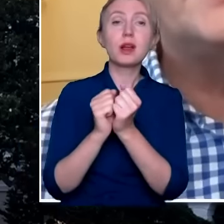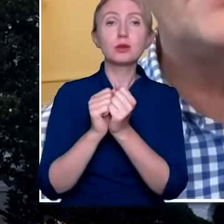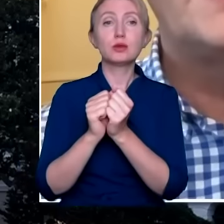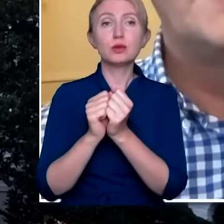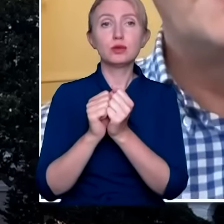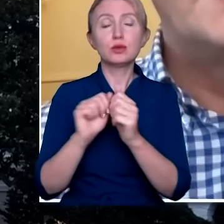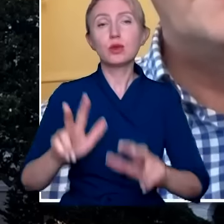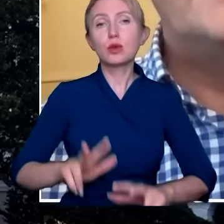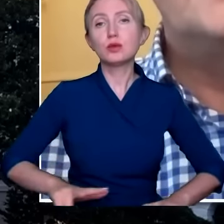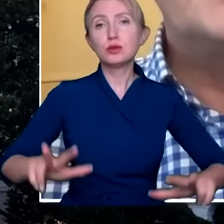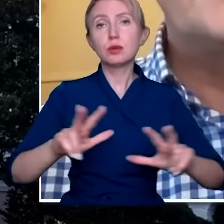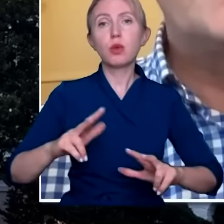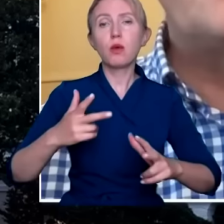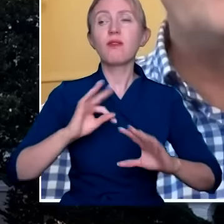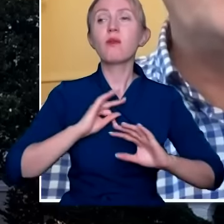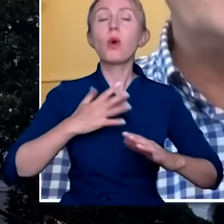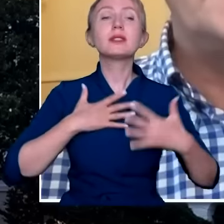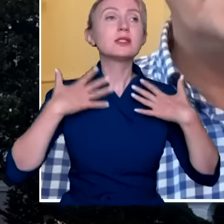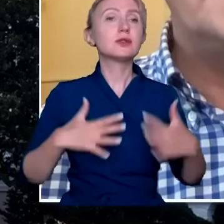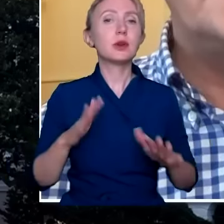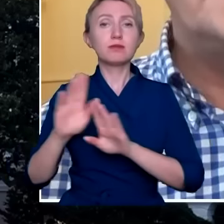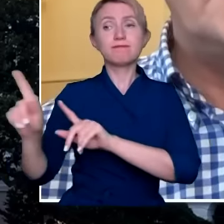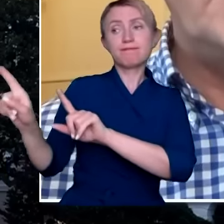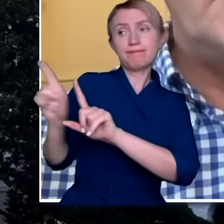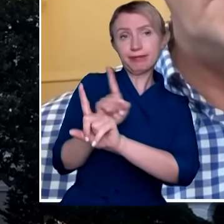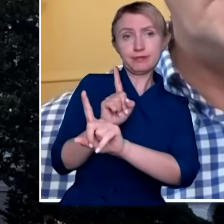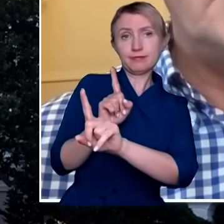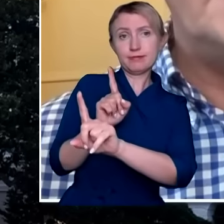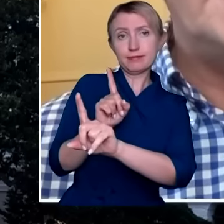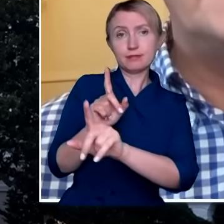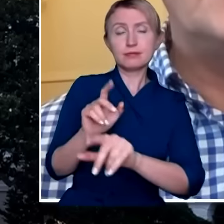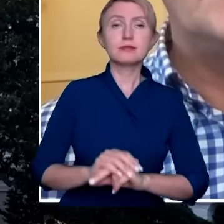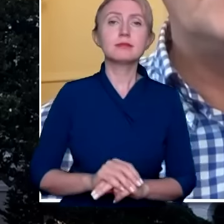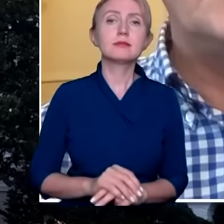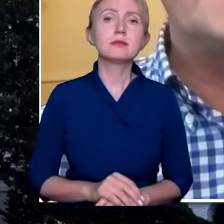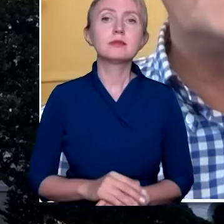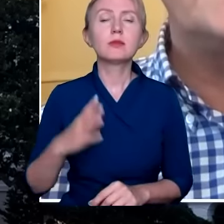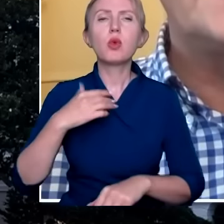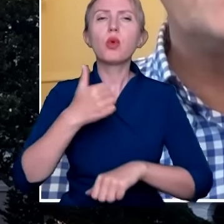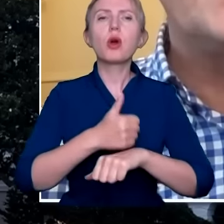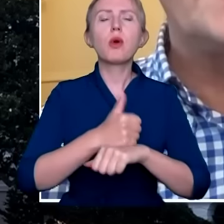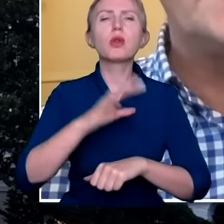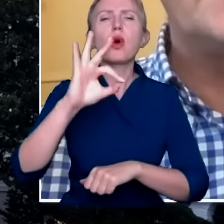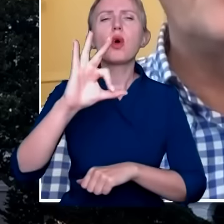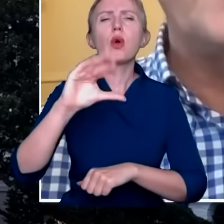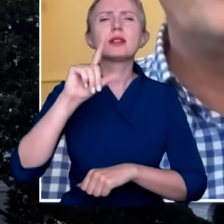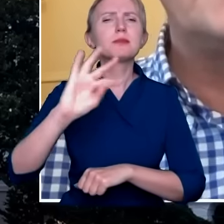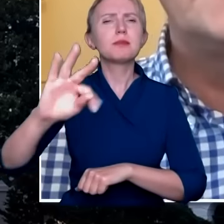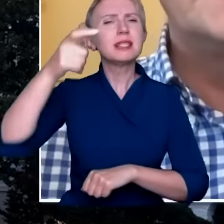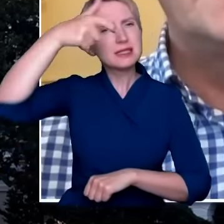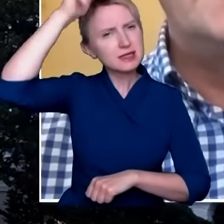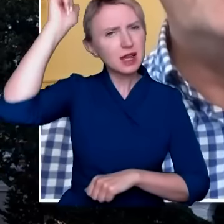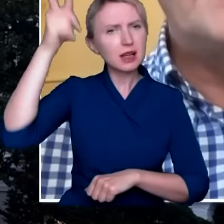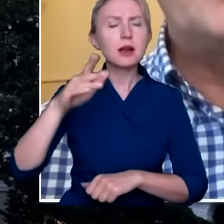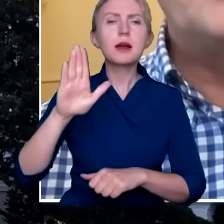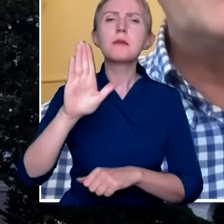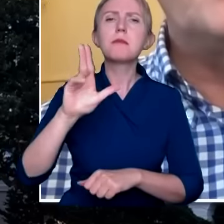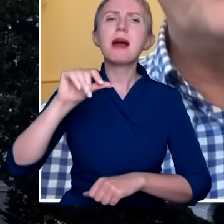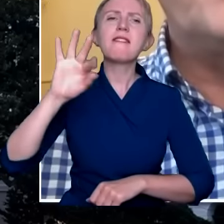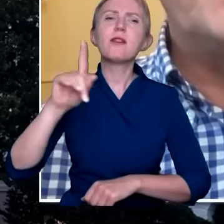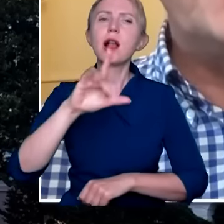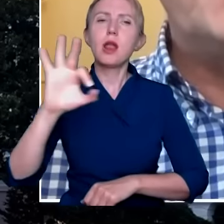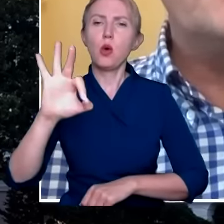ciałem, kiedy usłyszał strzały. Był on komendantem lokalnej ochotniczej straży pożarnej chyba w Buffalo i